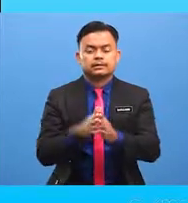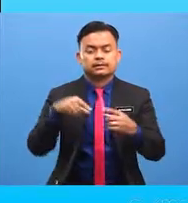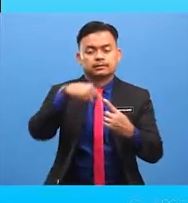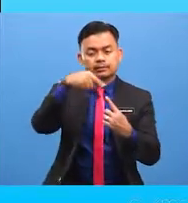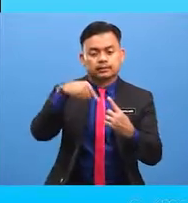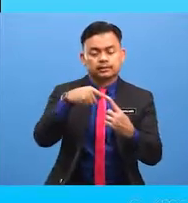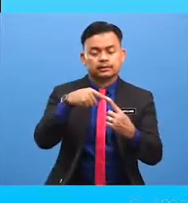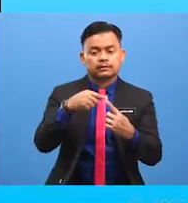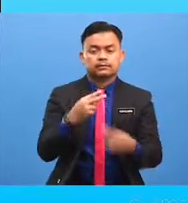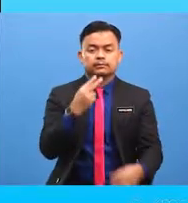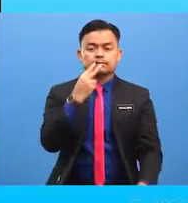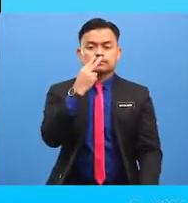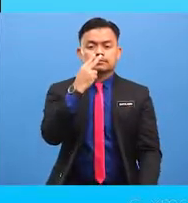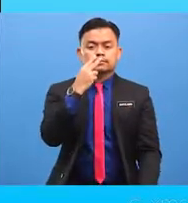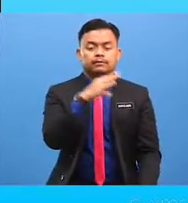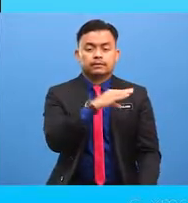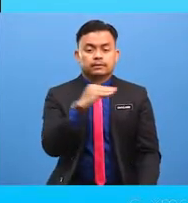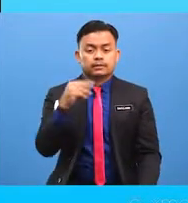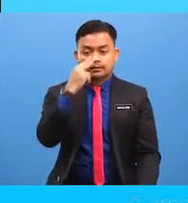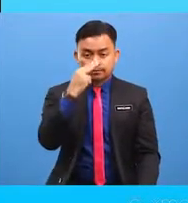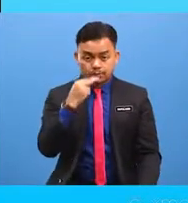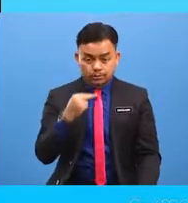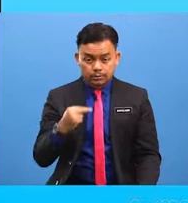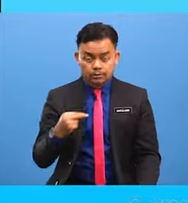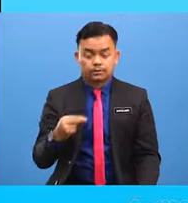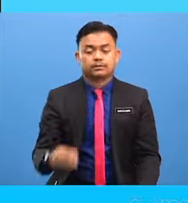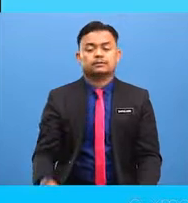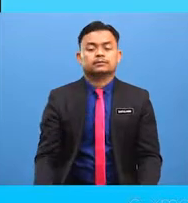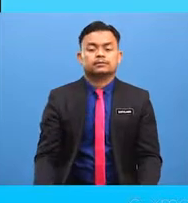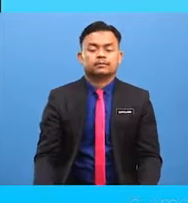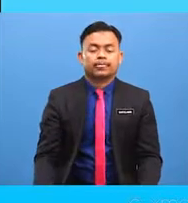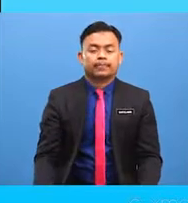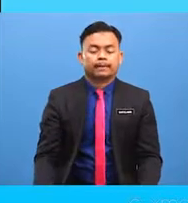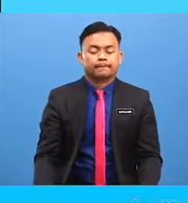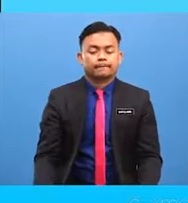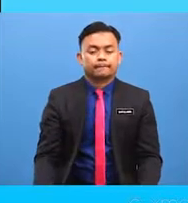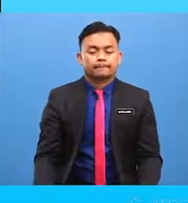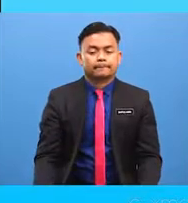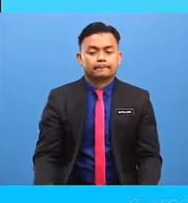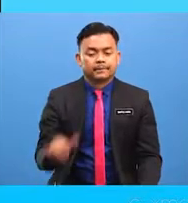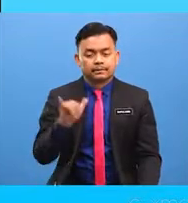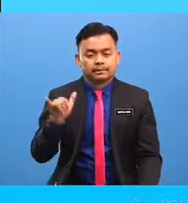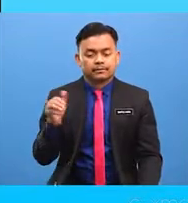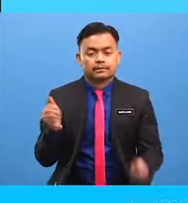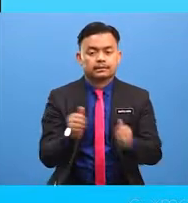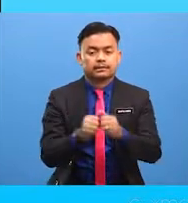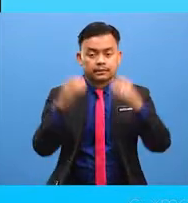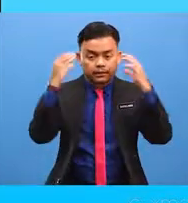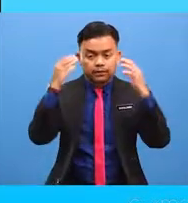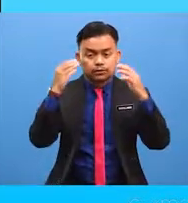nafas dan menghembuskan nafas. Bersama-sama dengan cikgu, mari kita lakukan